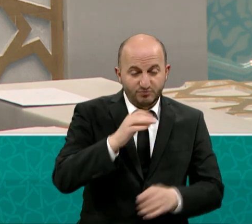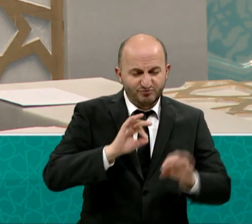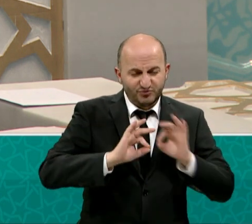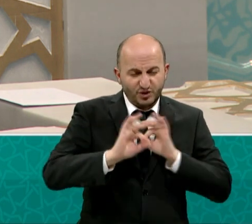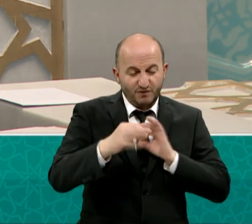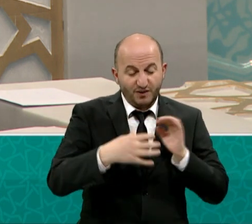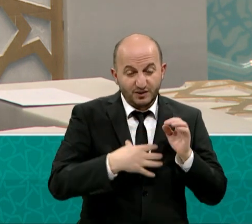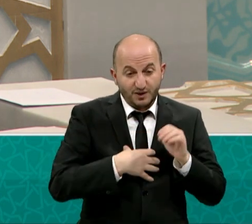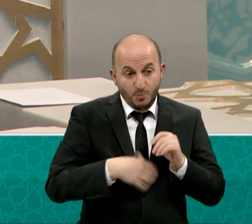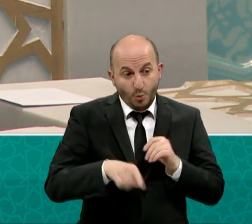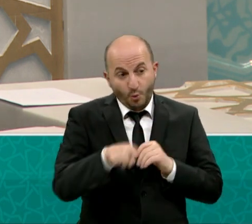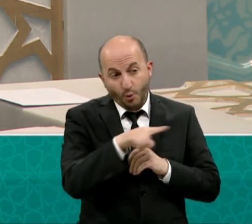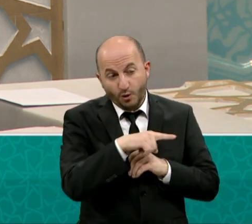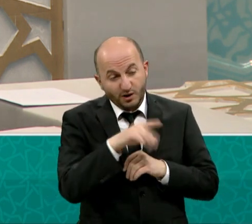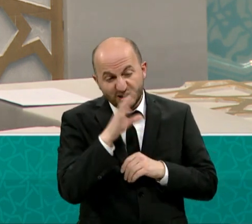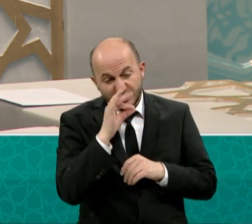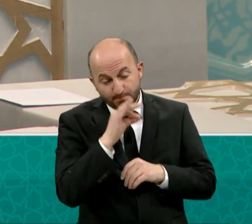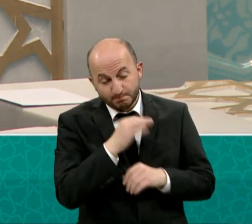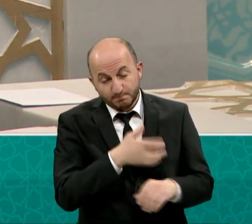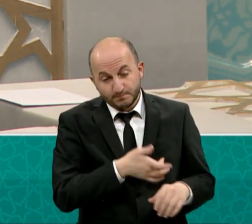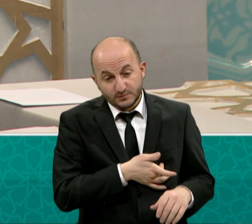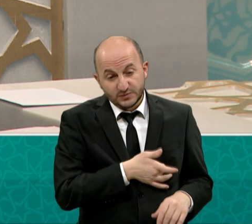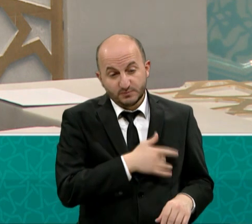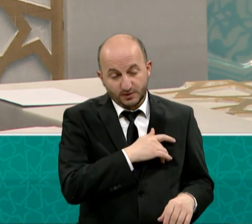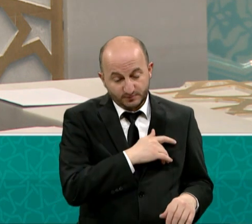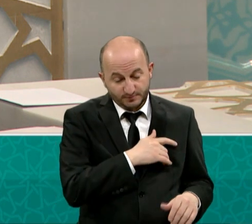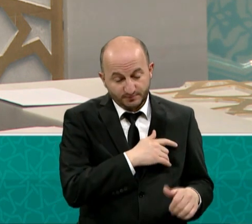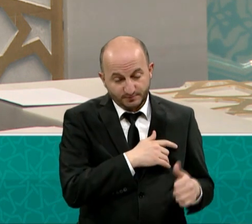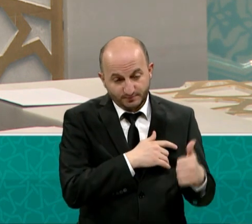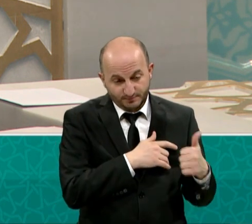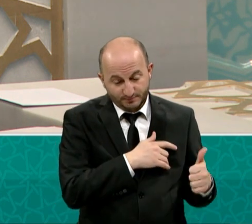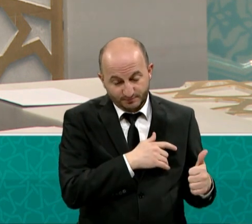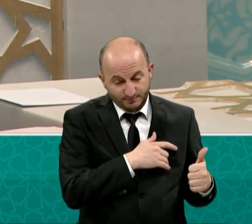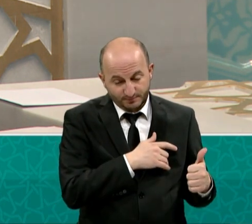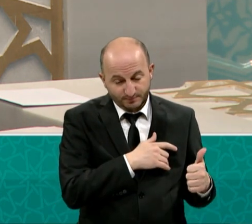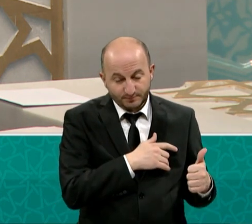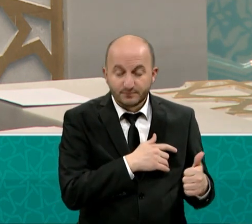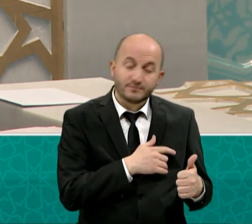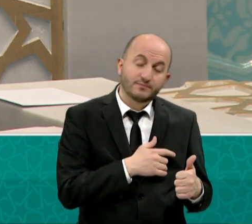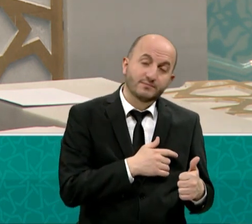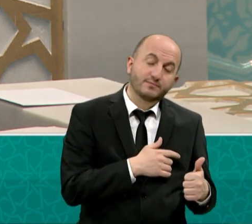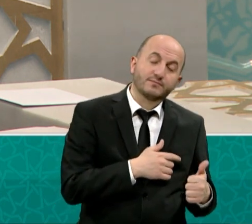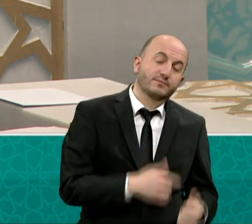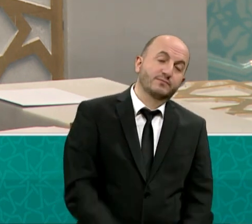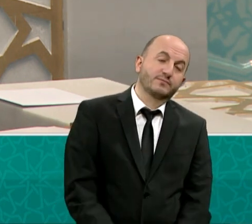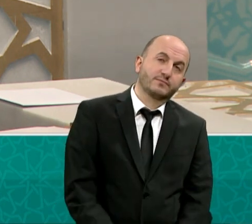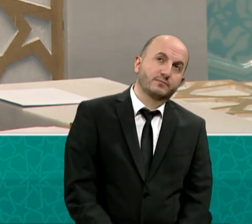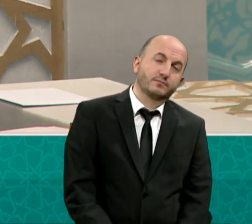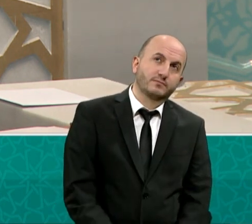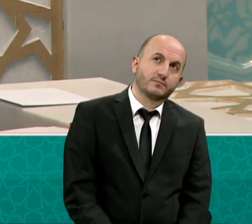sahipleri onlardır. Kimmiş? İman. Bakın burada değerli kardeşlerim, vaazımızın başında dedik ki